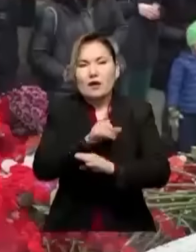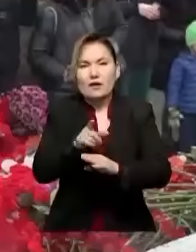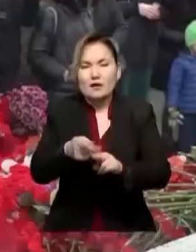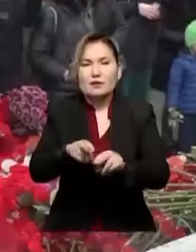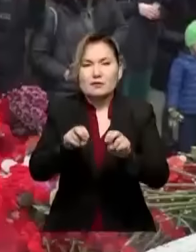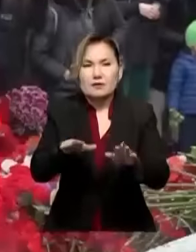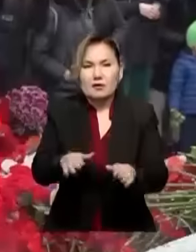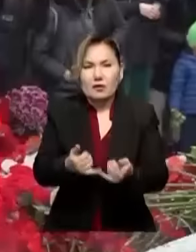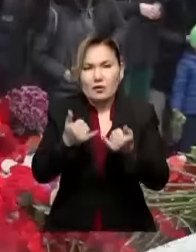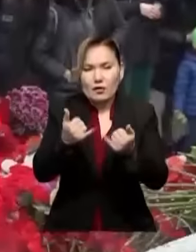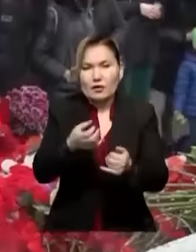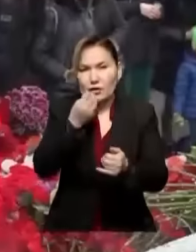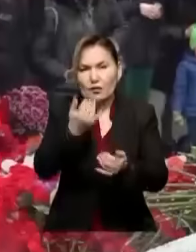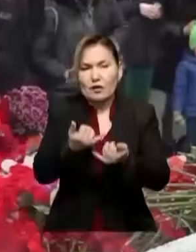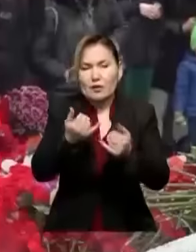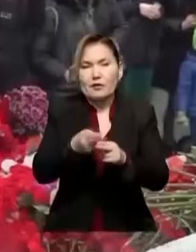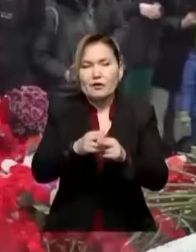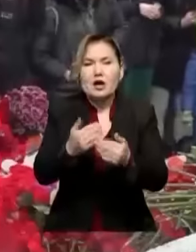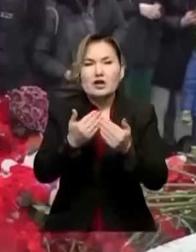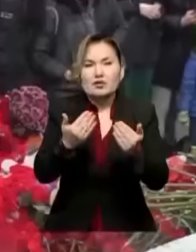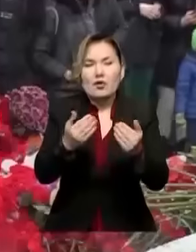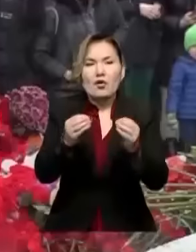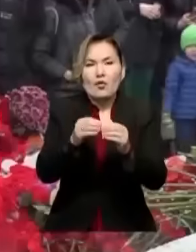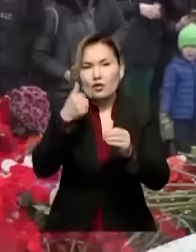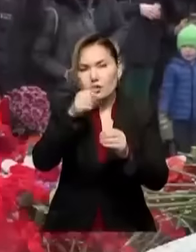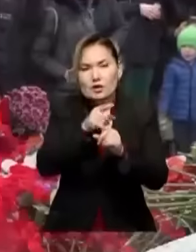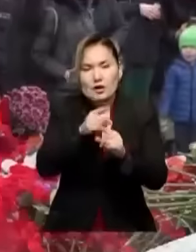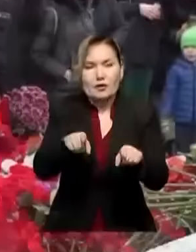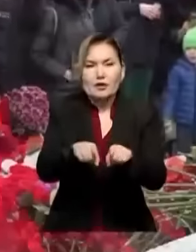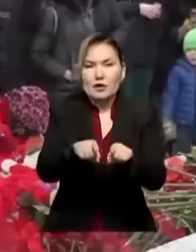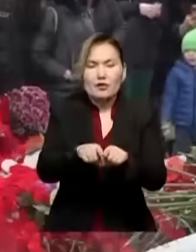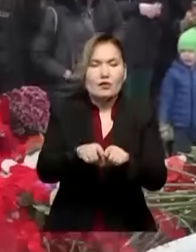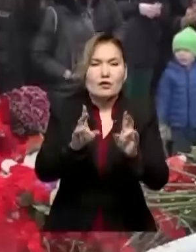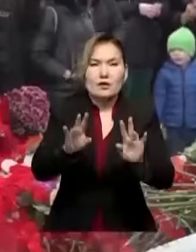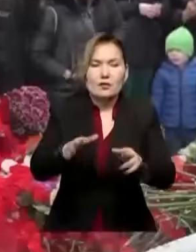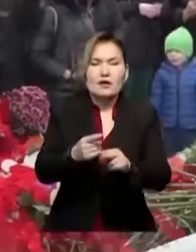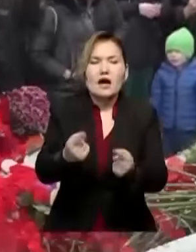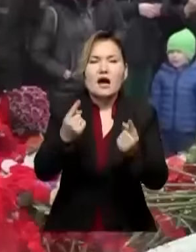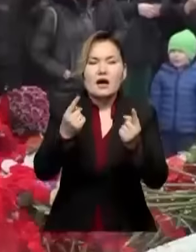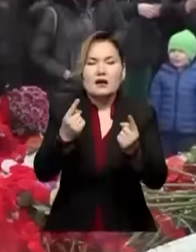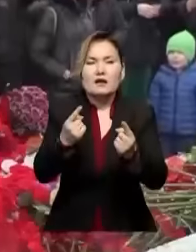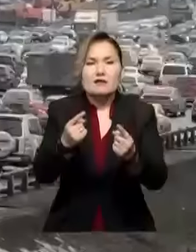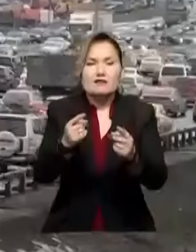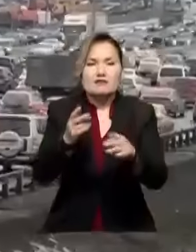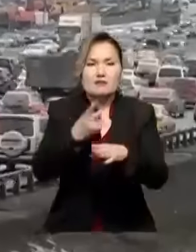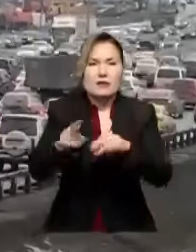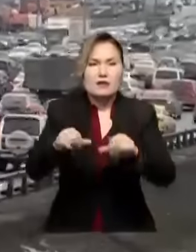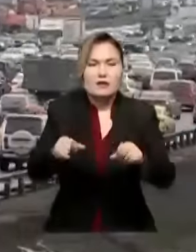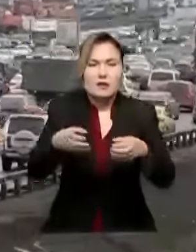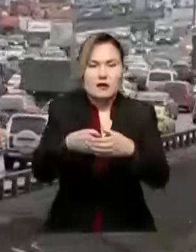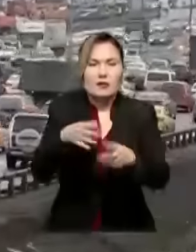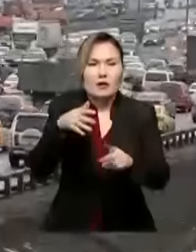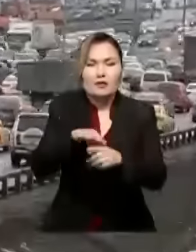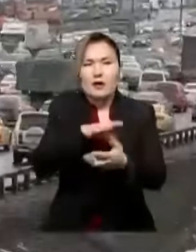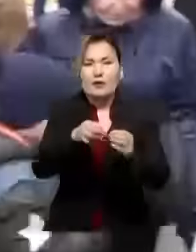ашылды. Бұл лаңкестік соңғы 10 жылдан астам уақыт ішінде Мәскеудегі ең ірі теракт деп аталды. Мәскеу мен